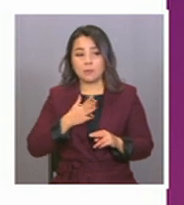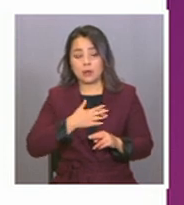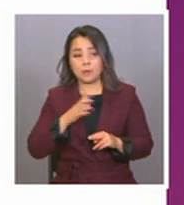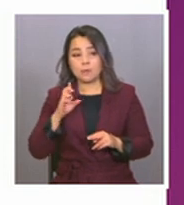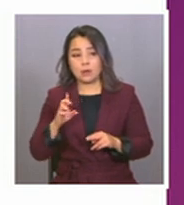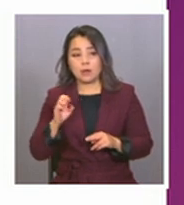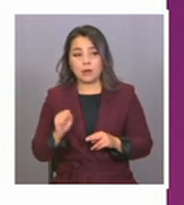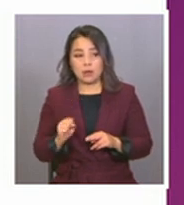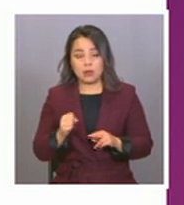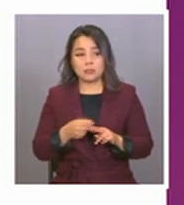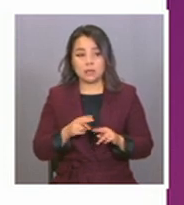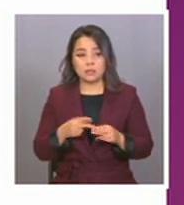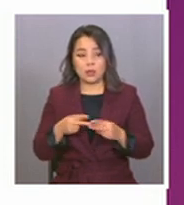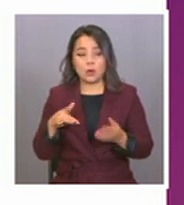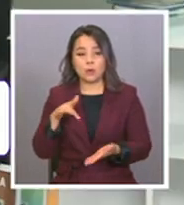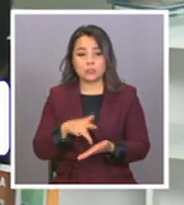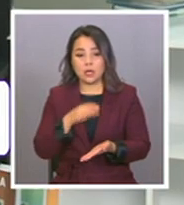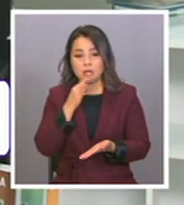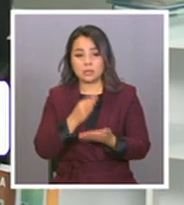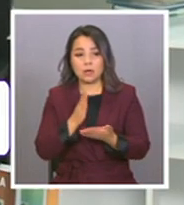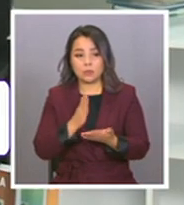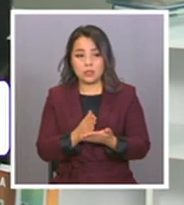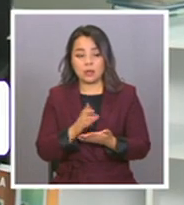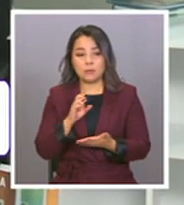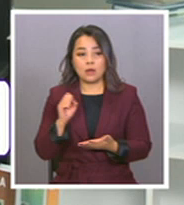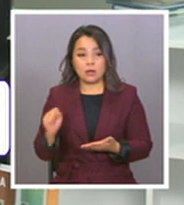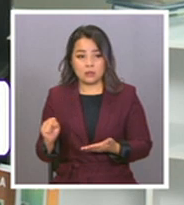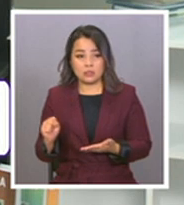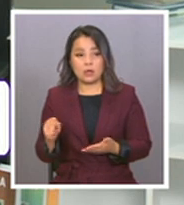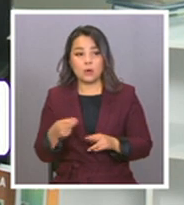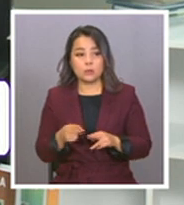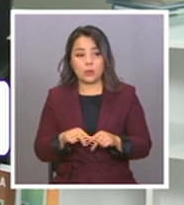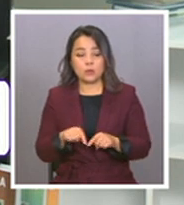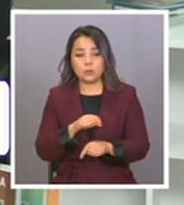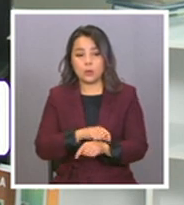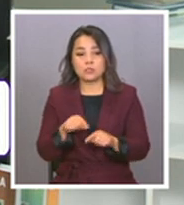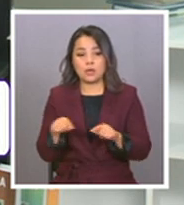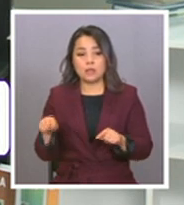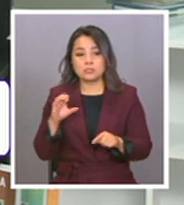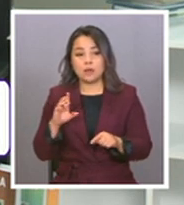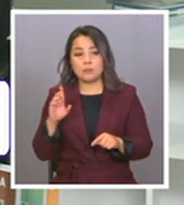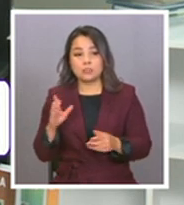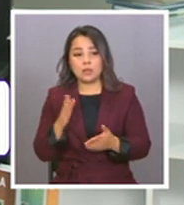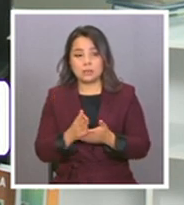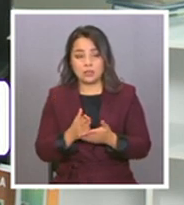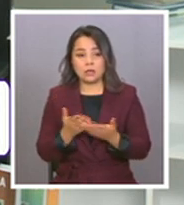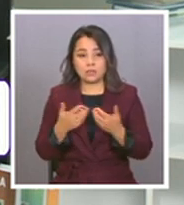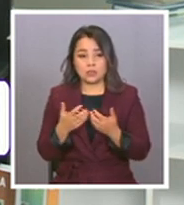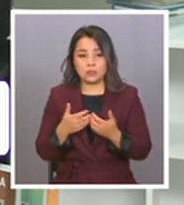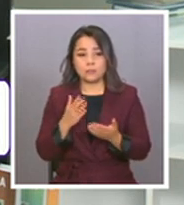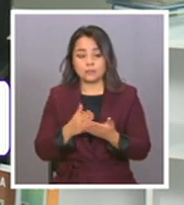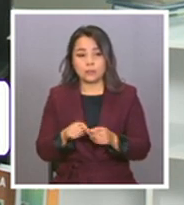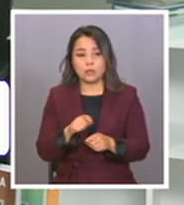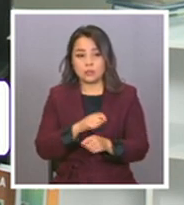БА векторының ортасында жатыр, я? БА-ның. Келесі ұзындық ол ЦБ векторының өлшем бірлігі, яғни ЦБ